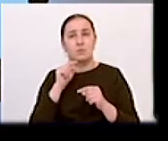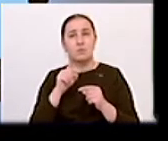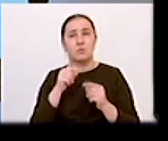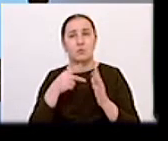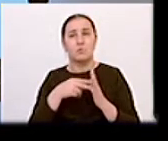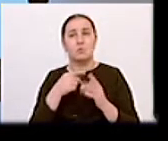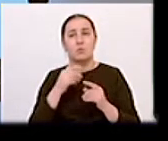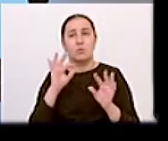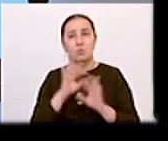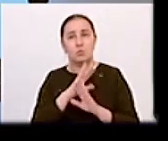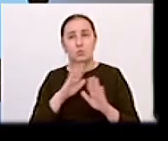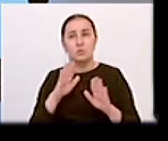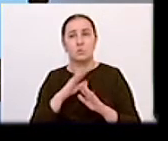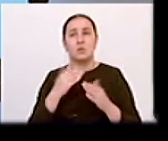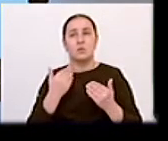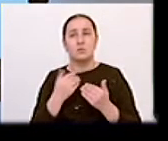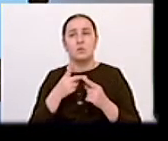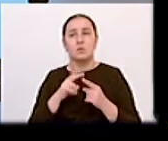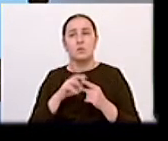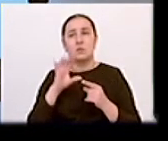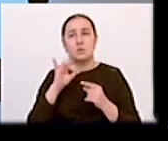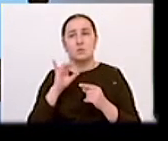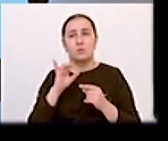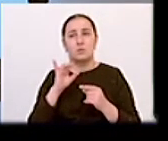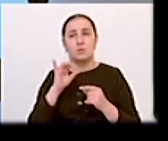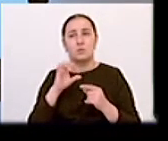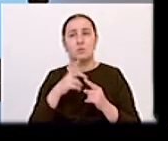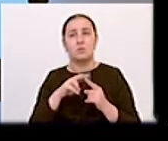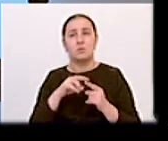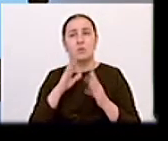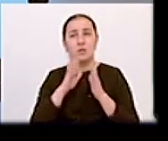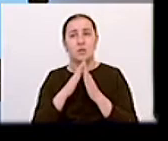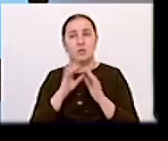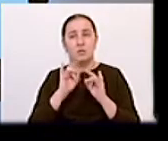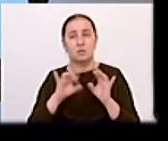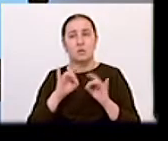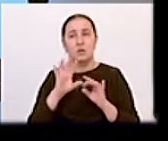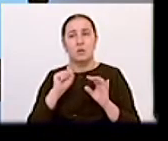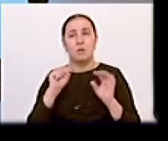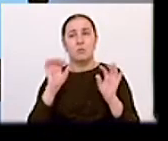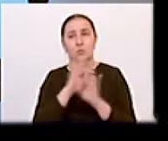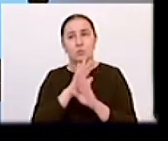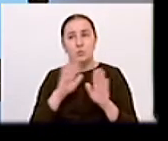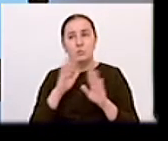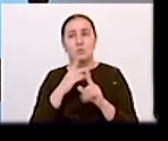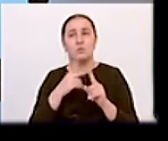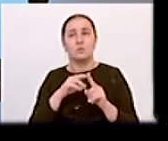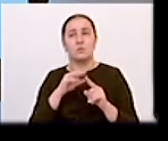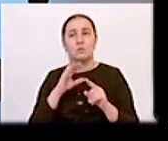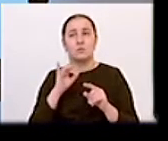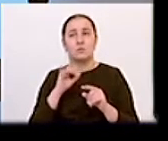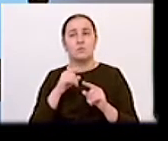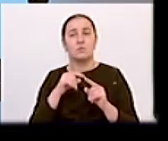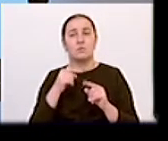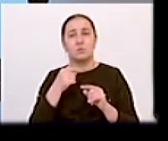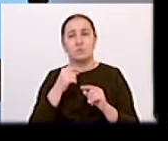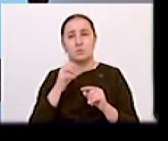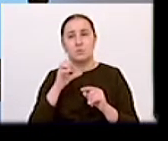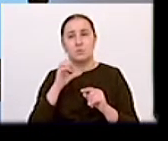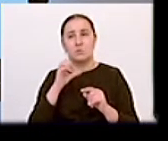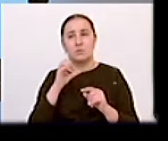двоеточие. Музыке, живописи, скульптуре. В книге рассказано о музыке, живописи, скульптуре,